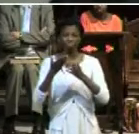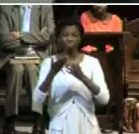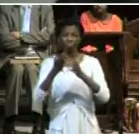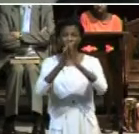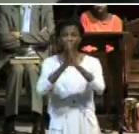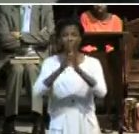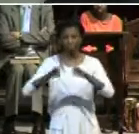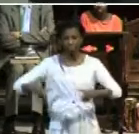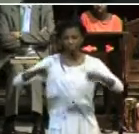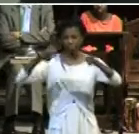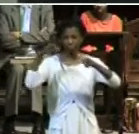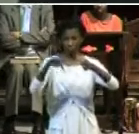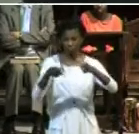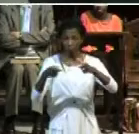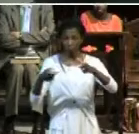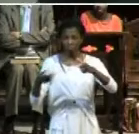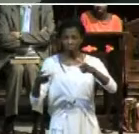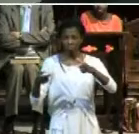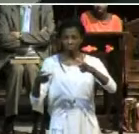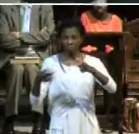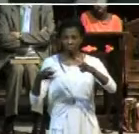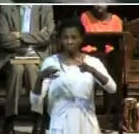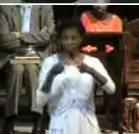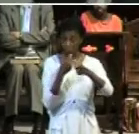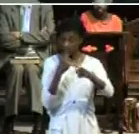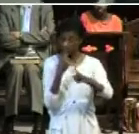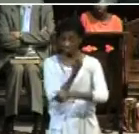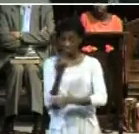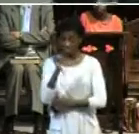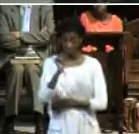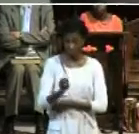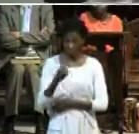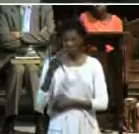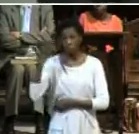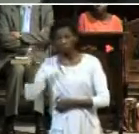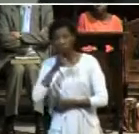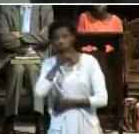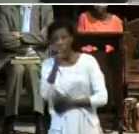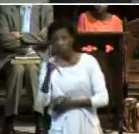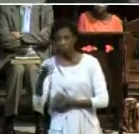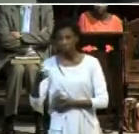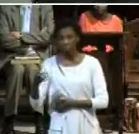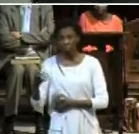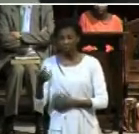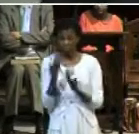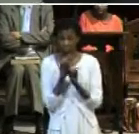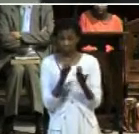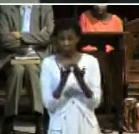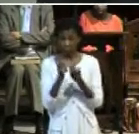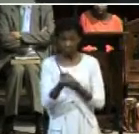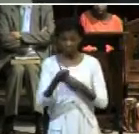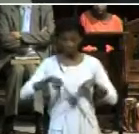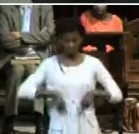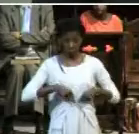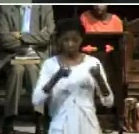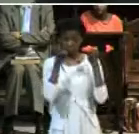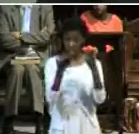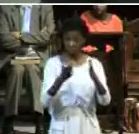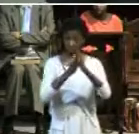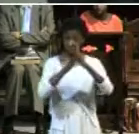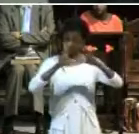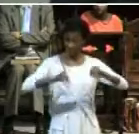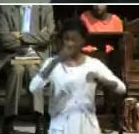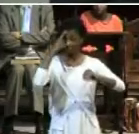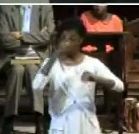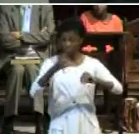pas. Donc on n'a pas de problème de ce côté-là, puisque du coup l'État met à disposition des locaux, mais pour tout le monde. Et donc,